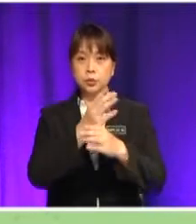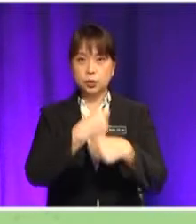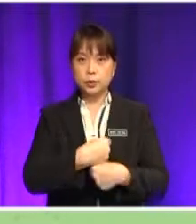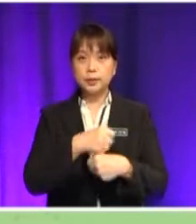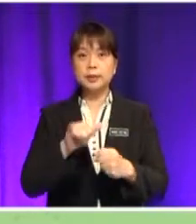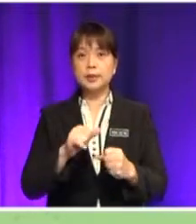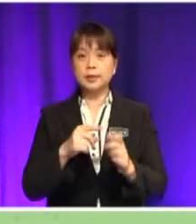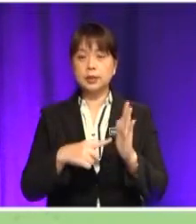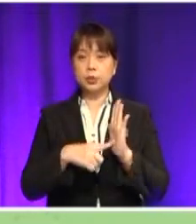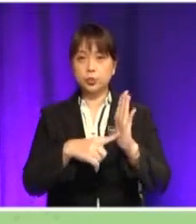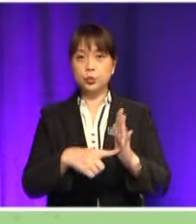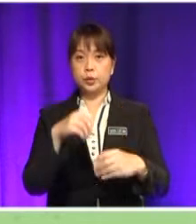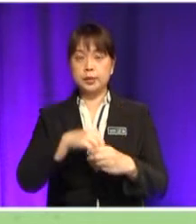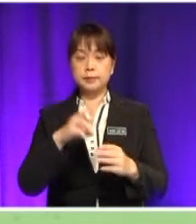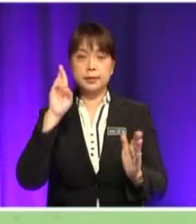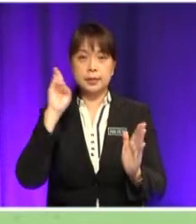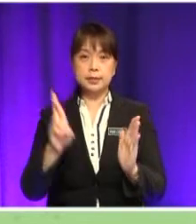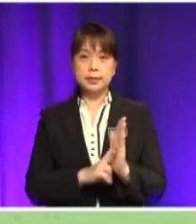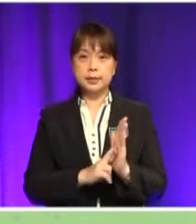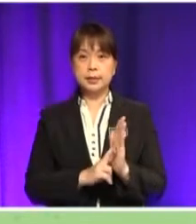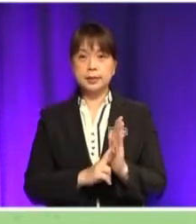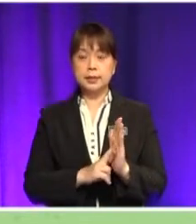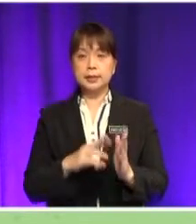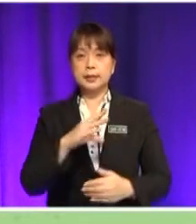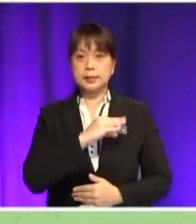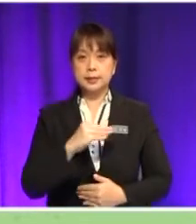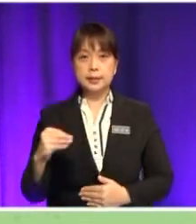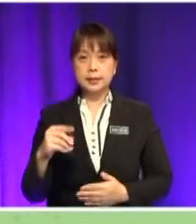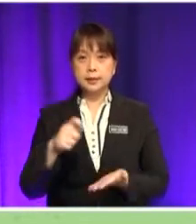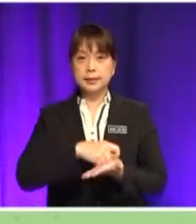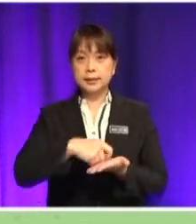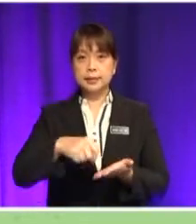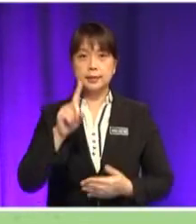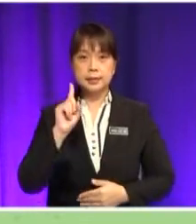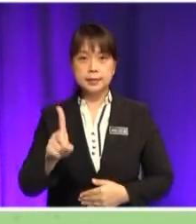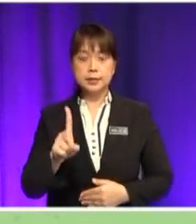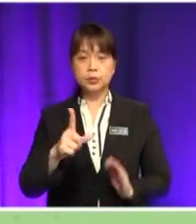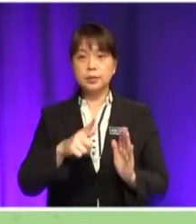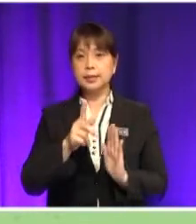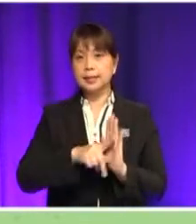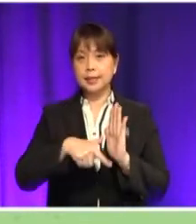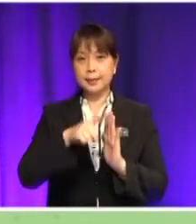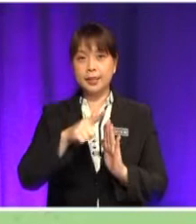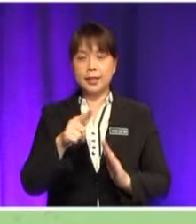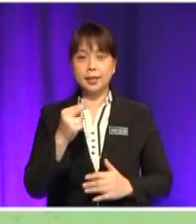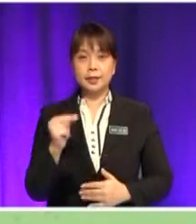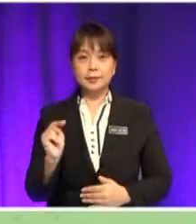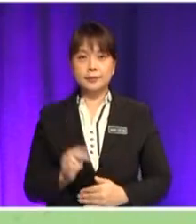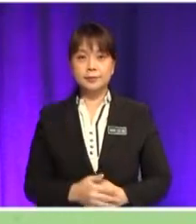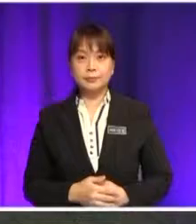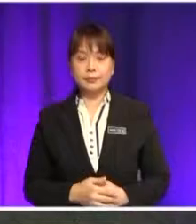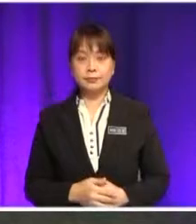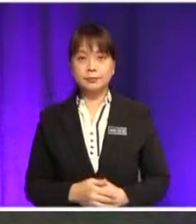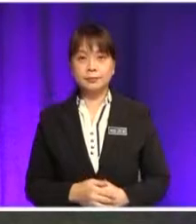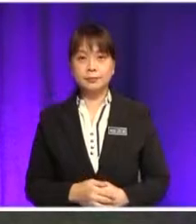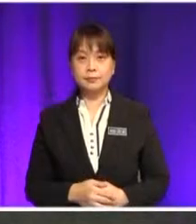ditunjukkan dalam raja tiga dan Nyatakan satu kelebihannya oke satu kelebihannya